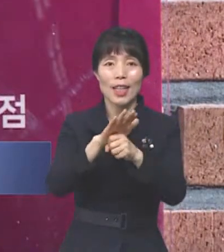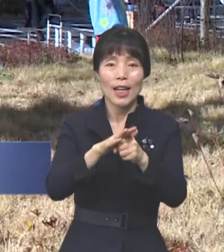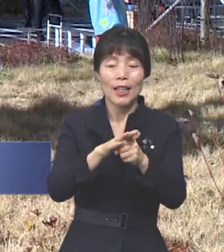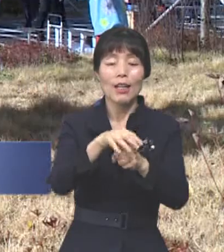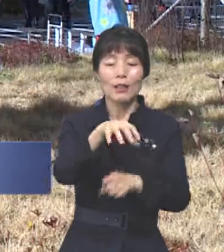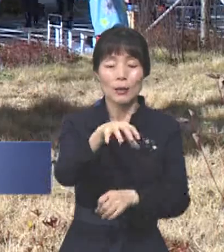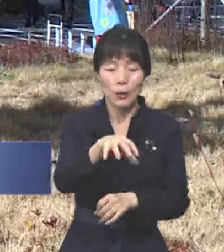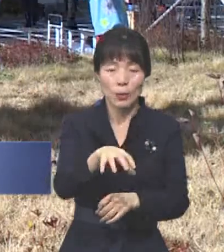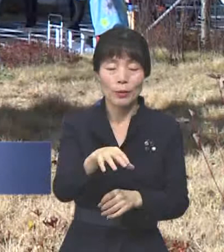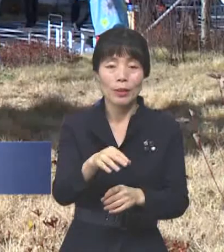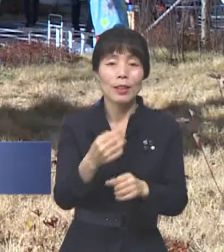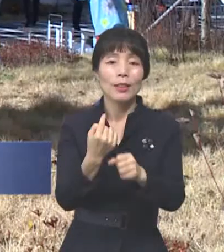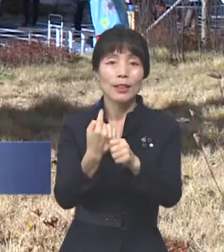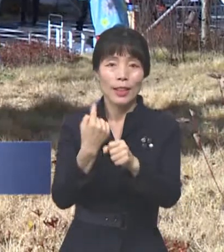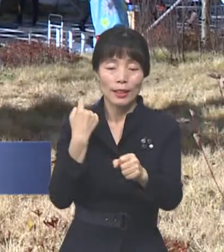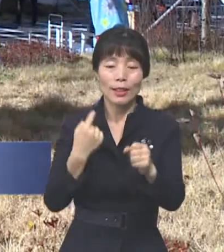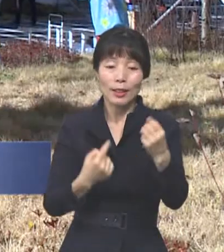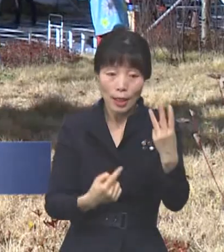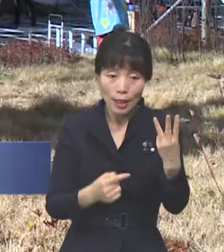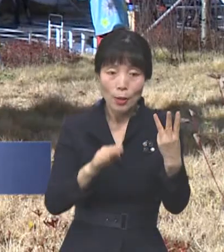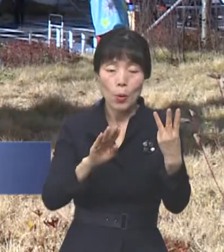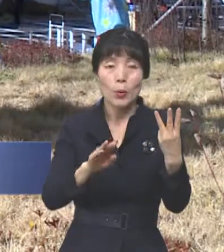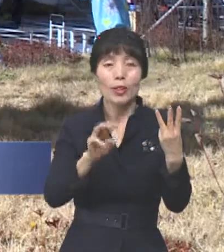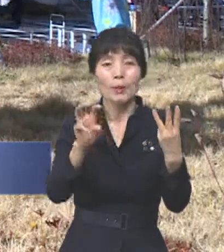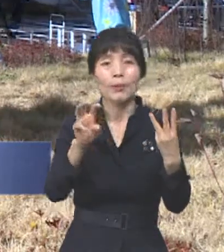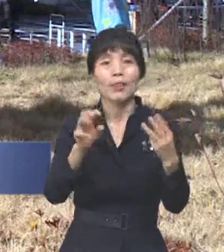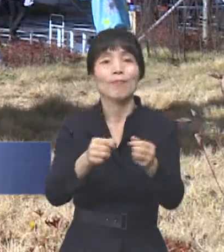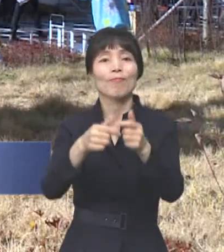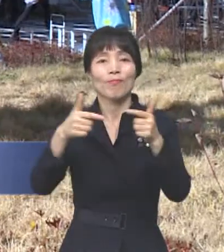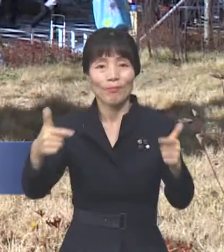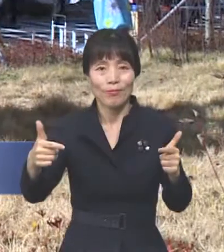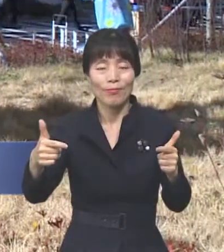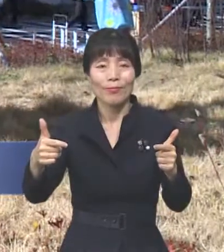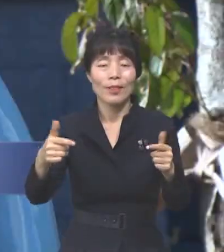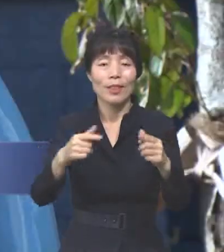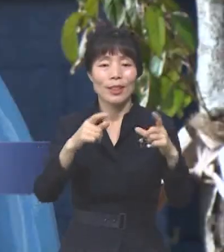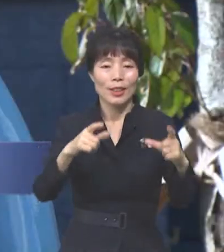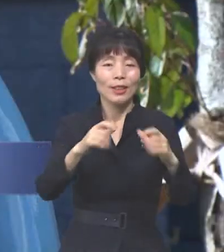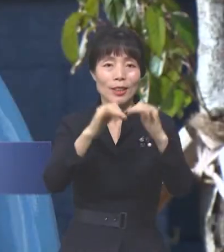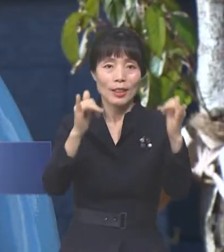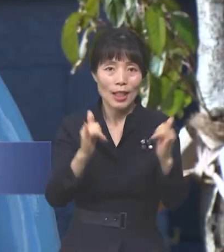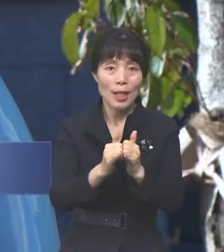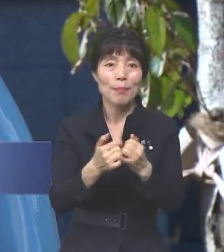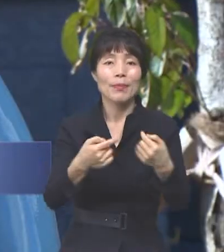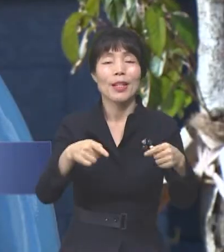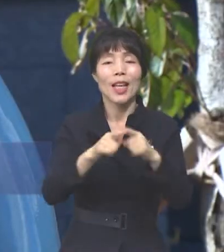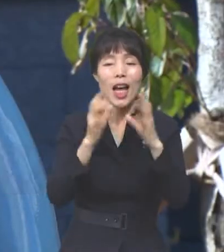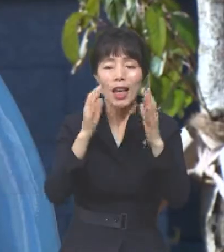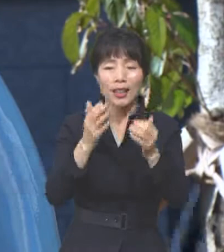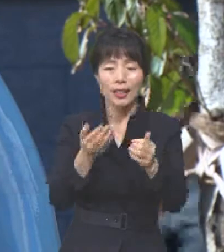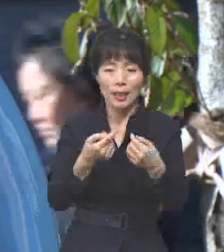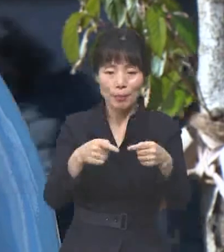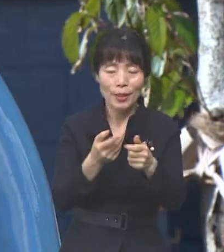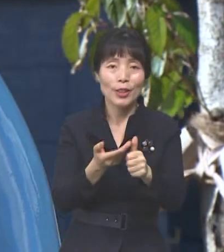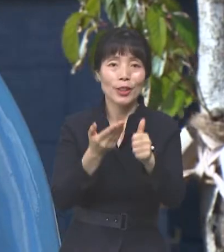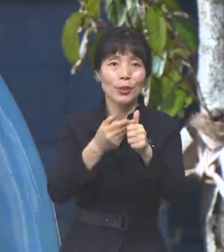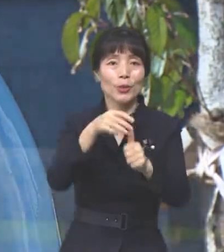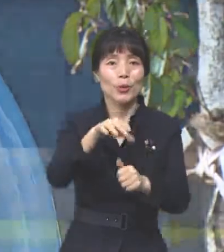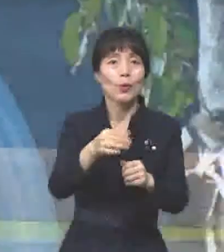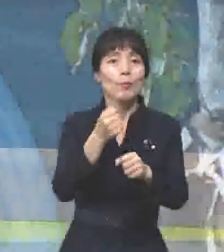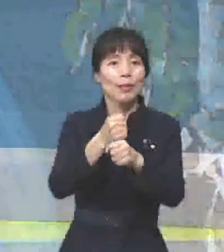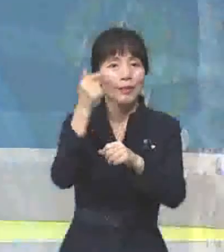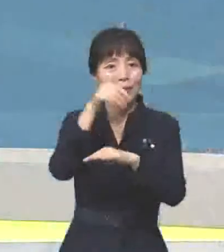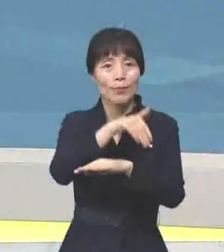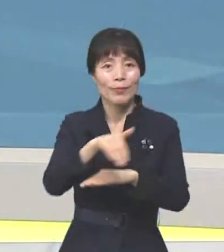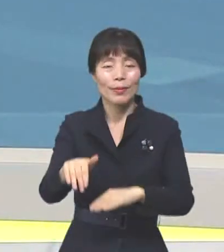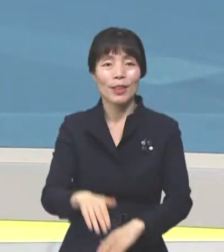아이사랑꾼터를 지난해 3개소에서 올해 30개소로 늘려 지역사회와 함께하는 공동육아를 강화할 계획입니다.